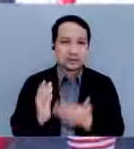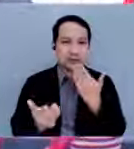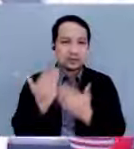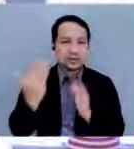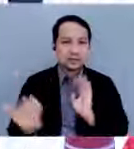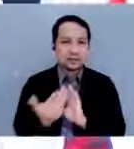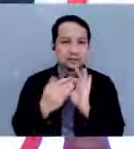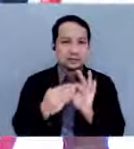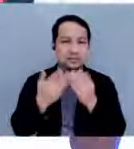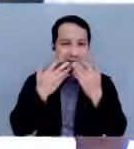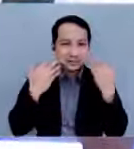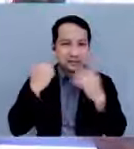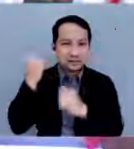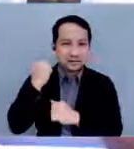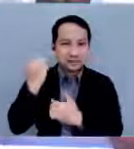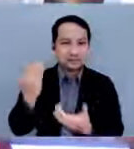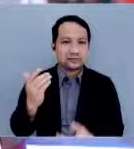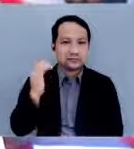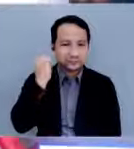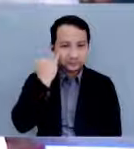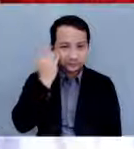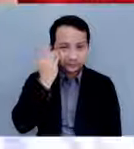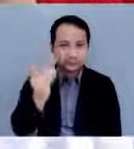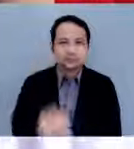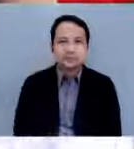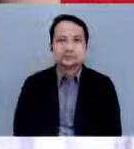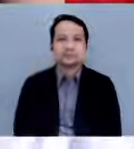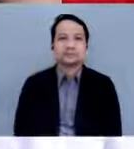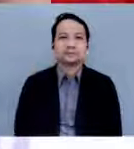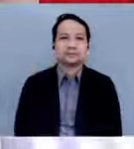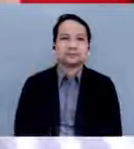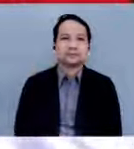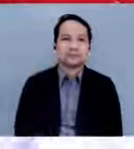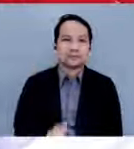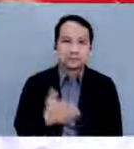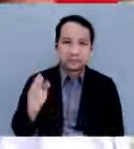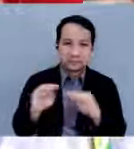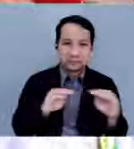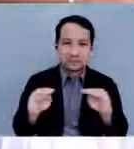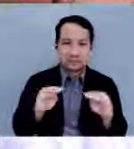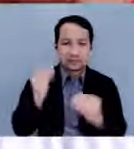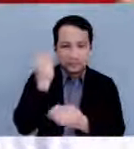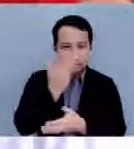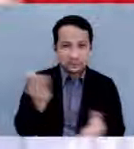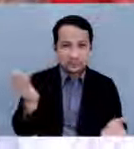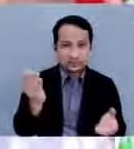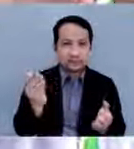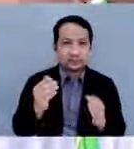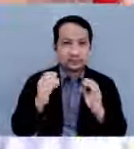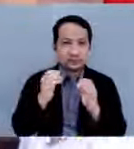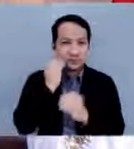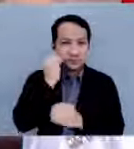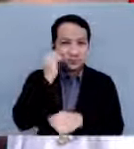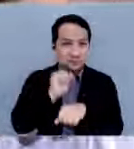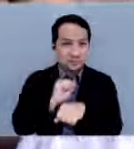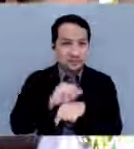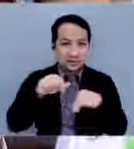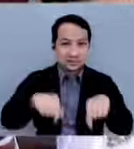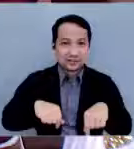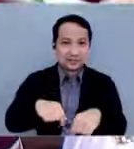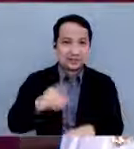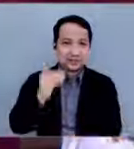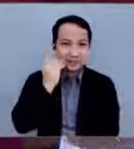may ngiti at pag-aasa. Ako si Jess De Los Santos. Galaw-galaw na po, lalo na sa mga naka-work from home dyan. Ako naman po, si Dr.